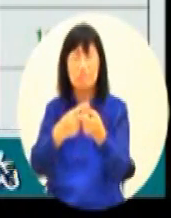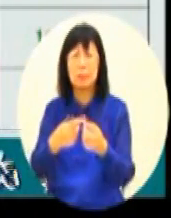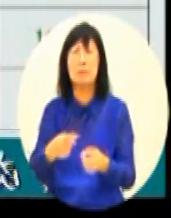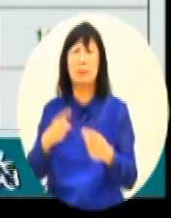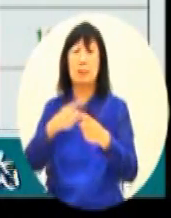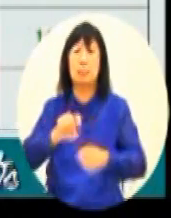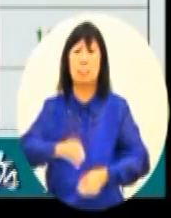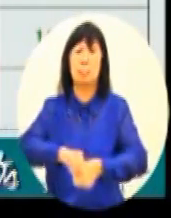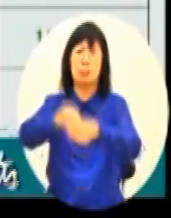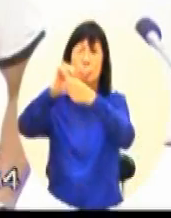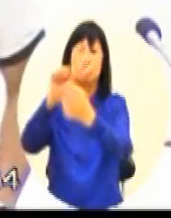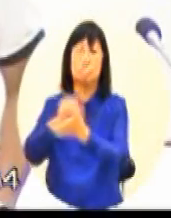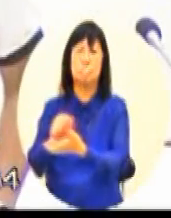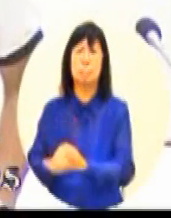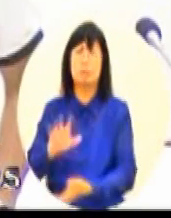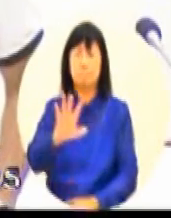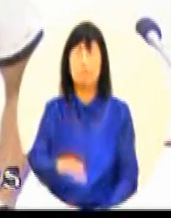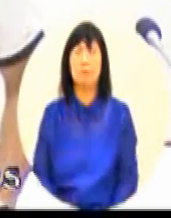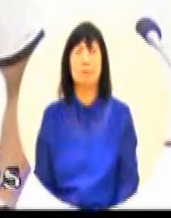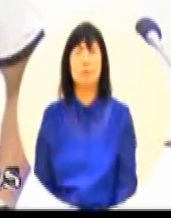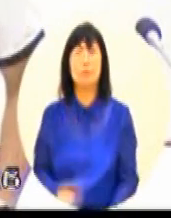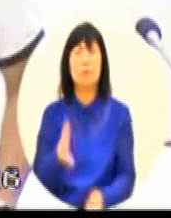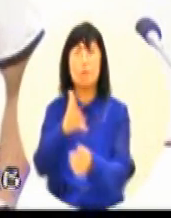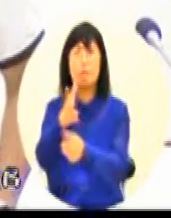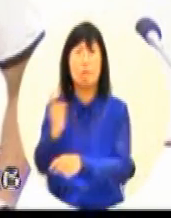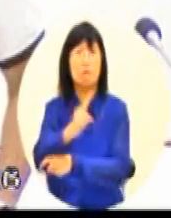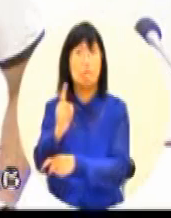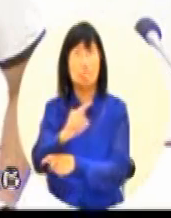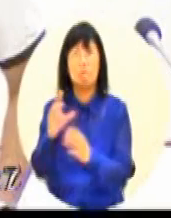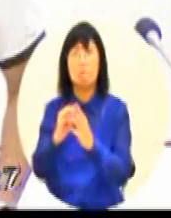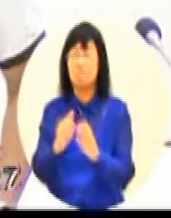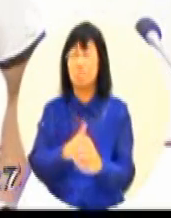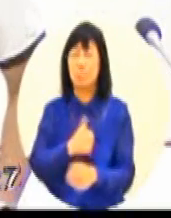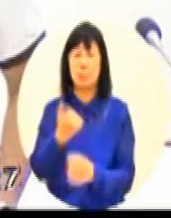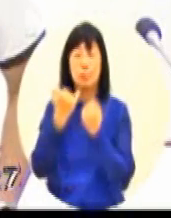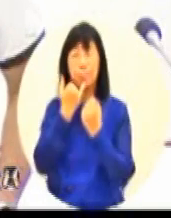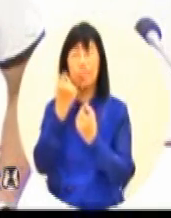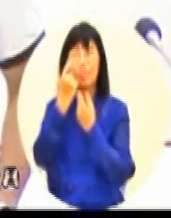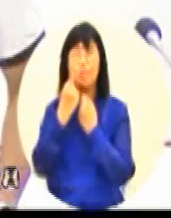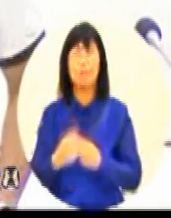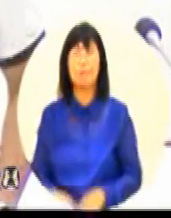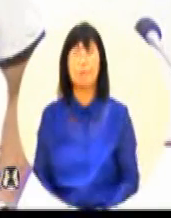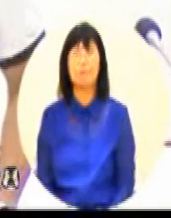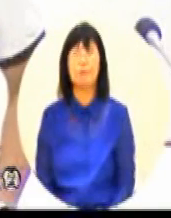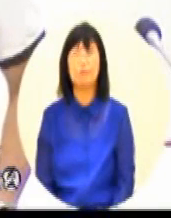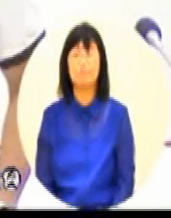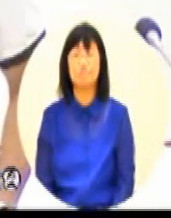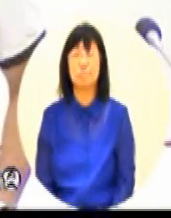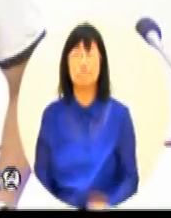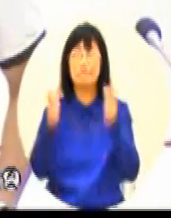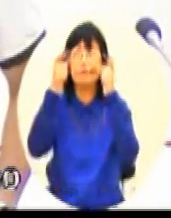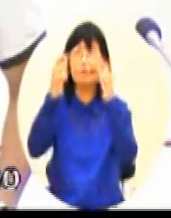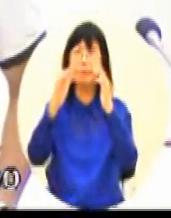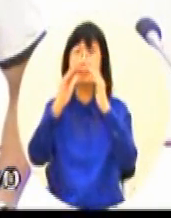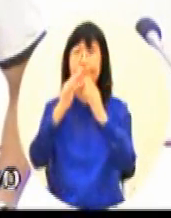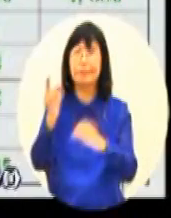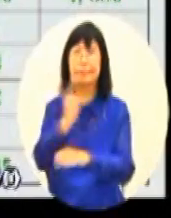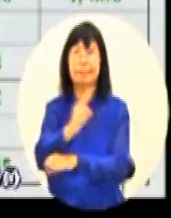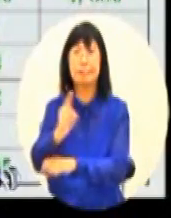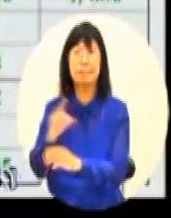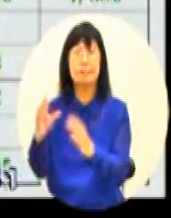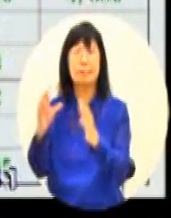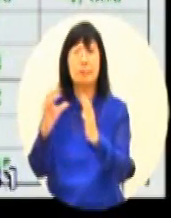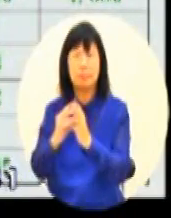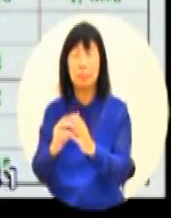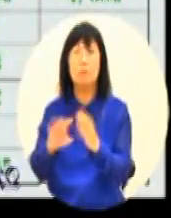加。消防局实在嘛讲个真可怜。好来，高雄市消防局其他未平复